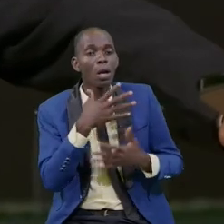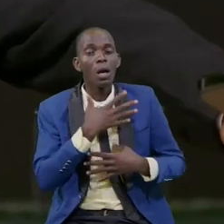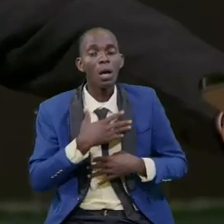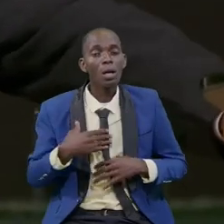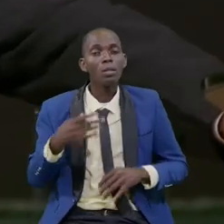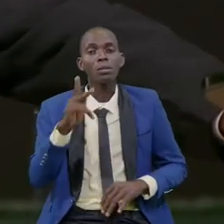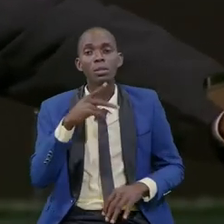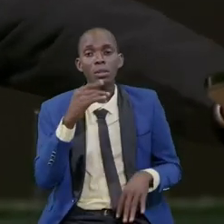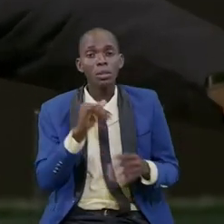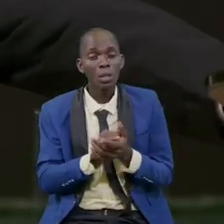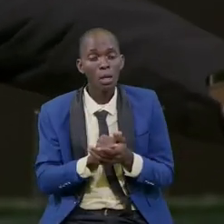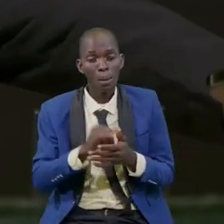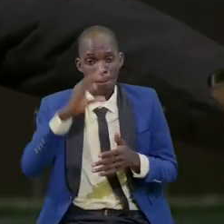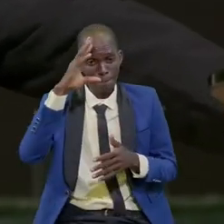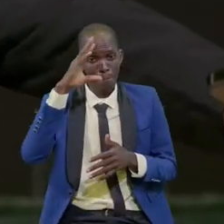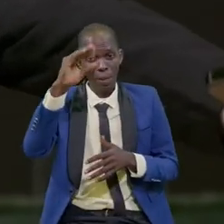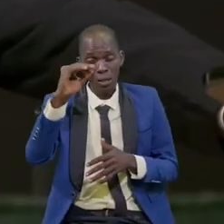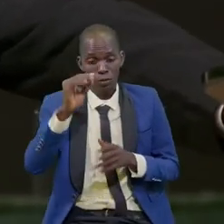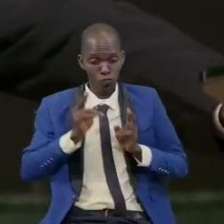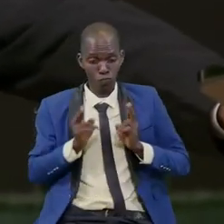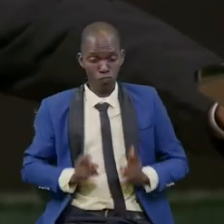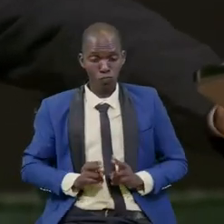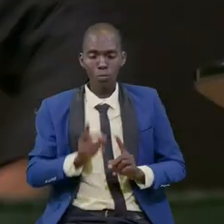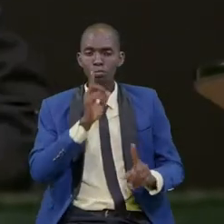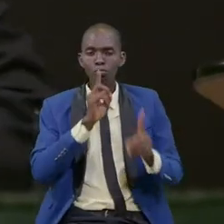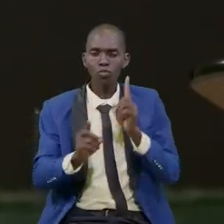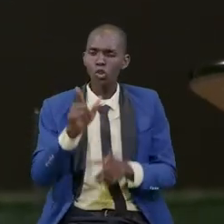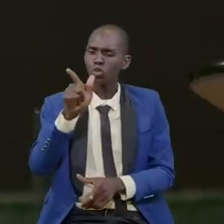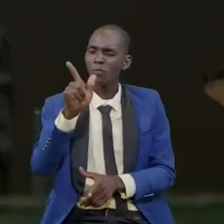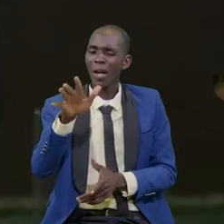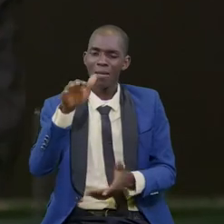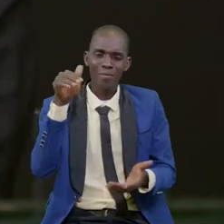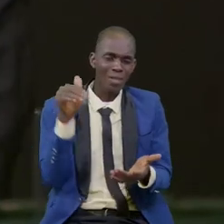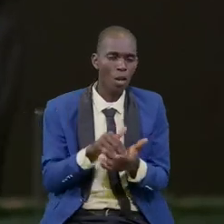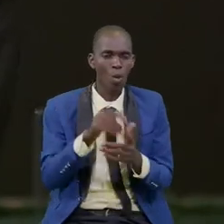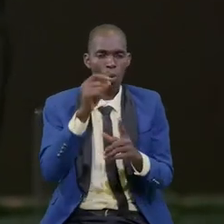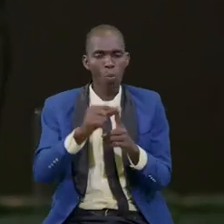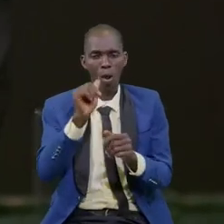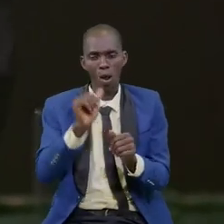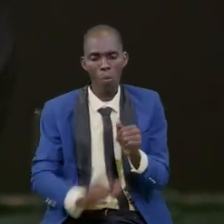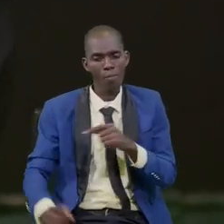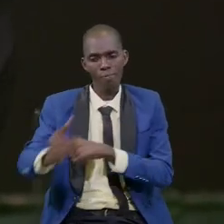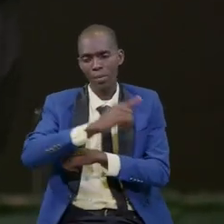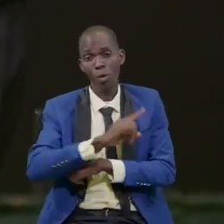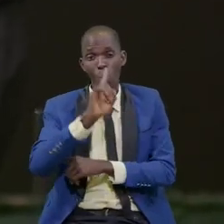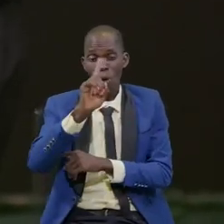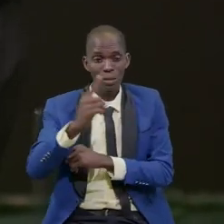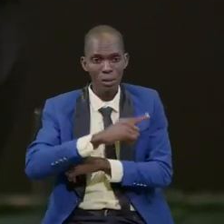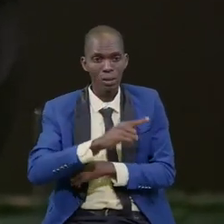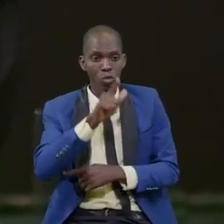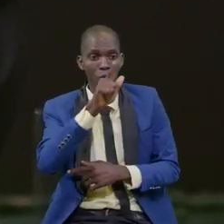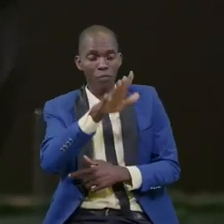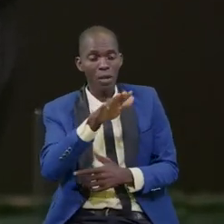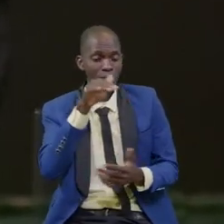parlent 25 000 mots chaque jour. Et quand vous mettez tout cela ensemble, en une